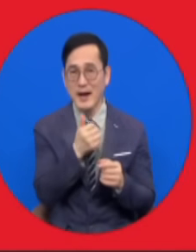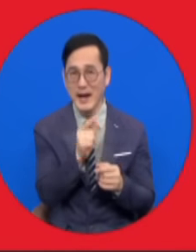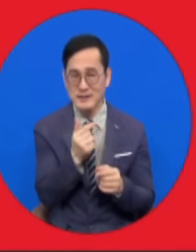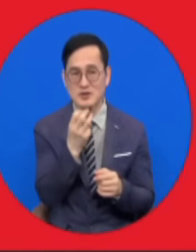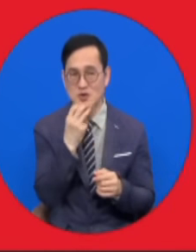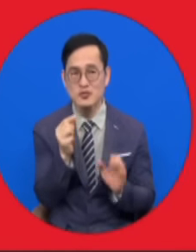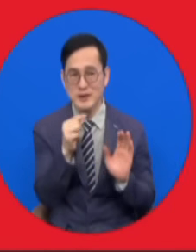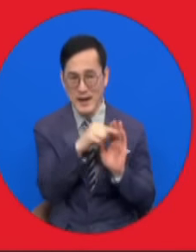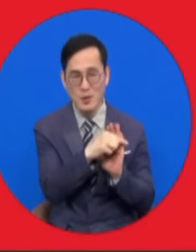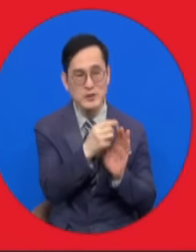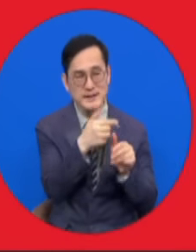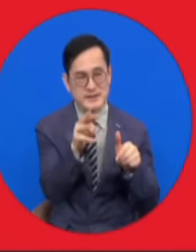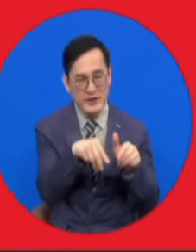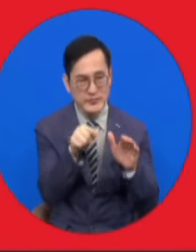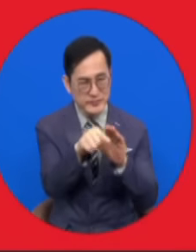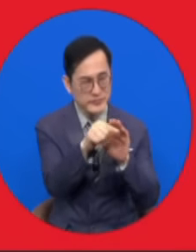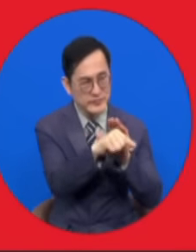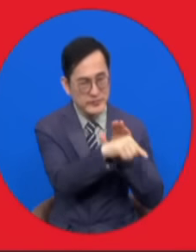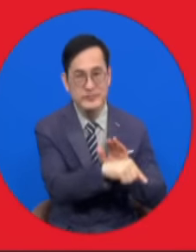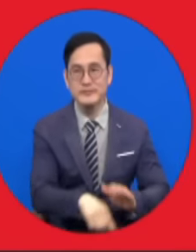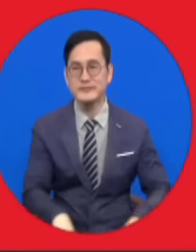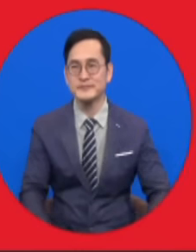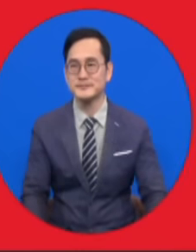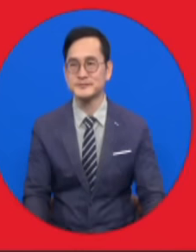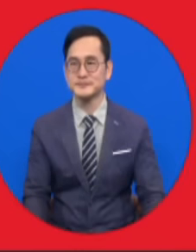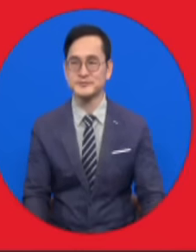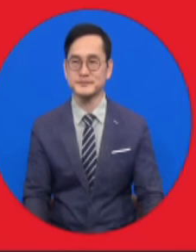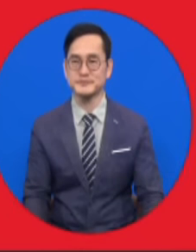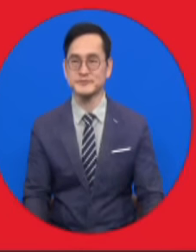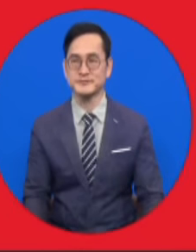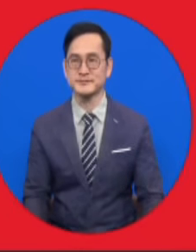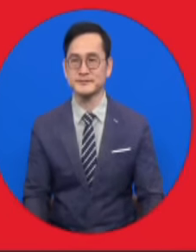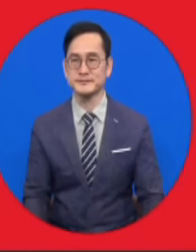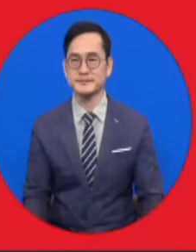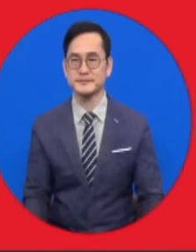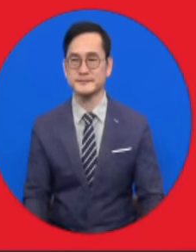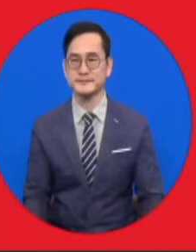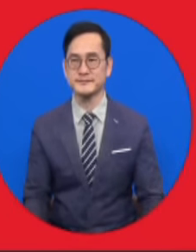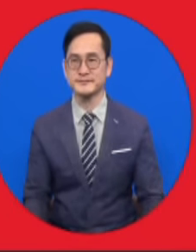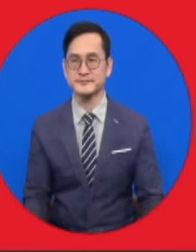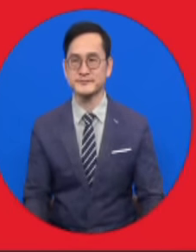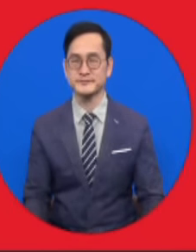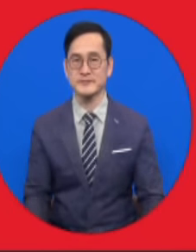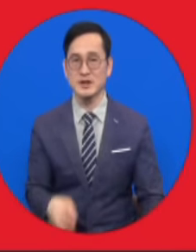위해서 서울과 인천 등 수도권을 공략하고 있다는 보도도 나오고